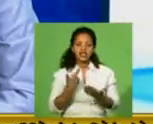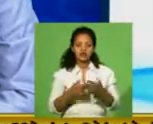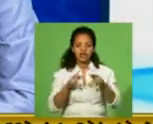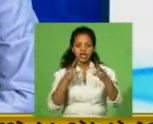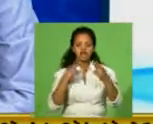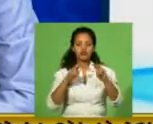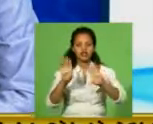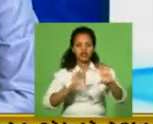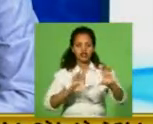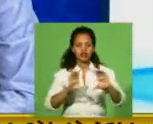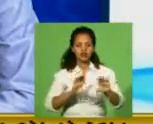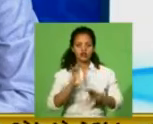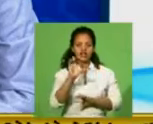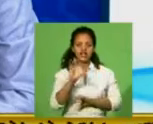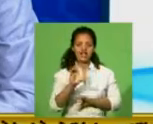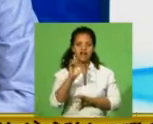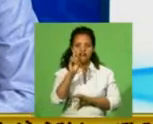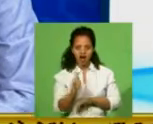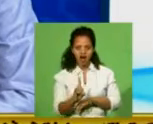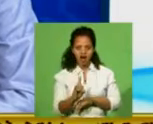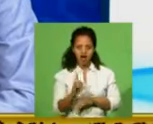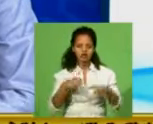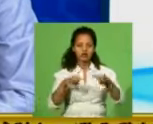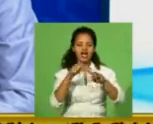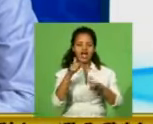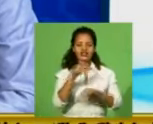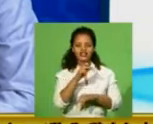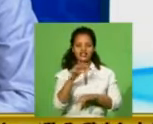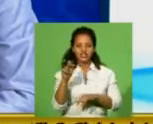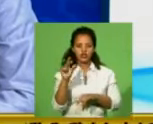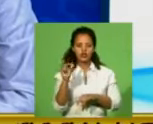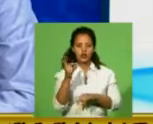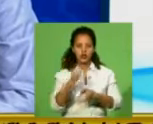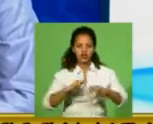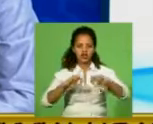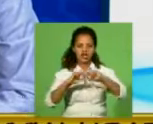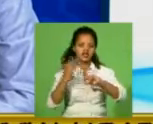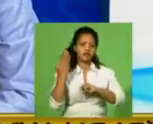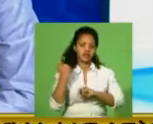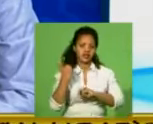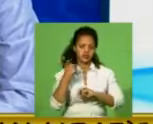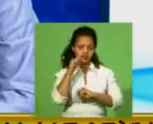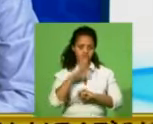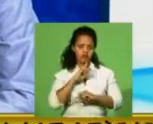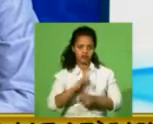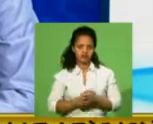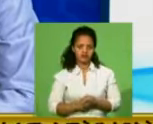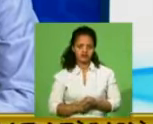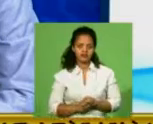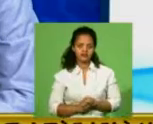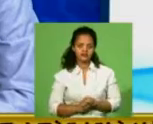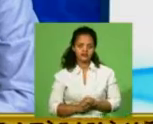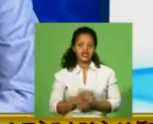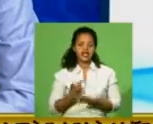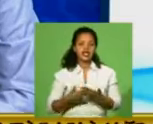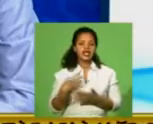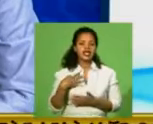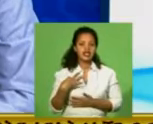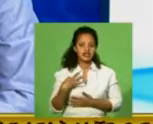ሪፖርት የተደረገው ከፋ ዞን አዲዮ ወረዳ የነበረ ነው። ይሄ